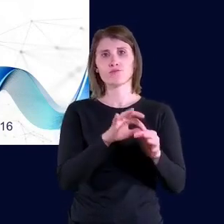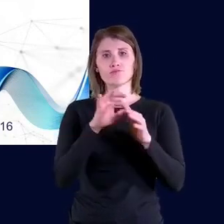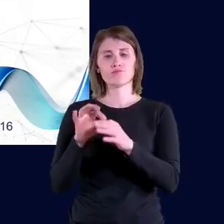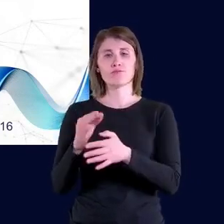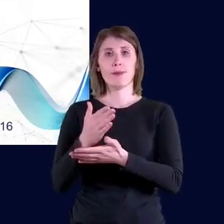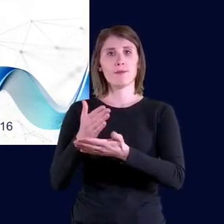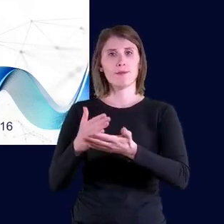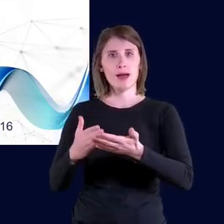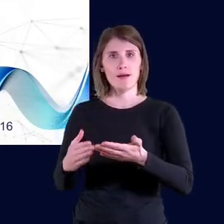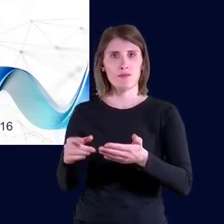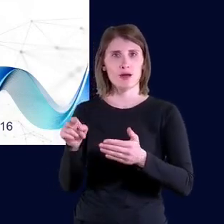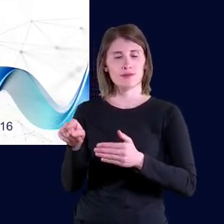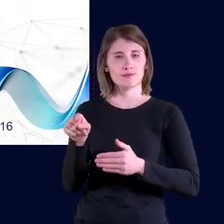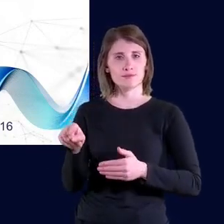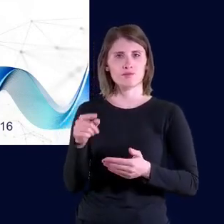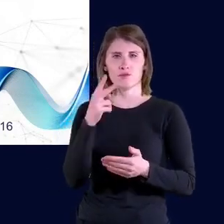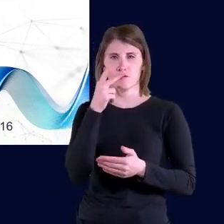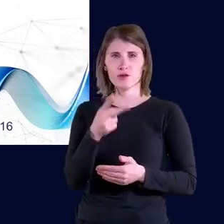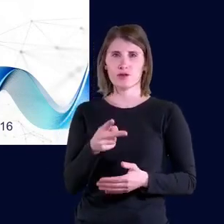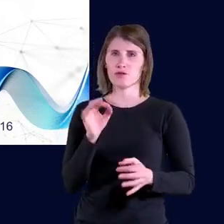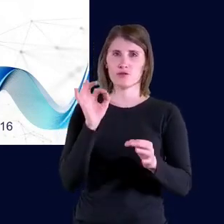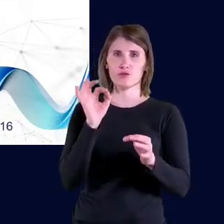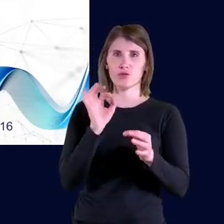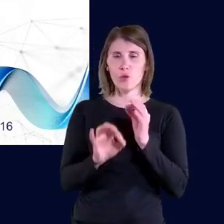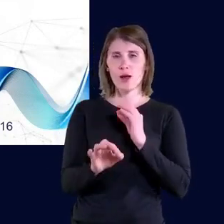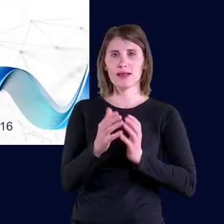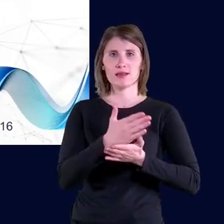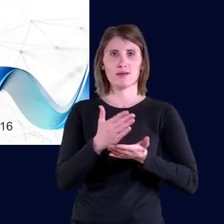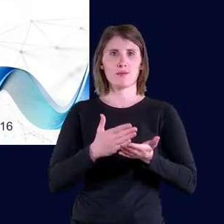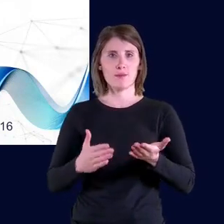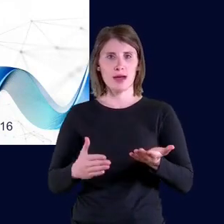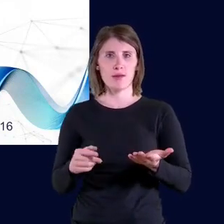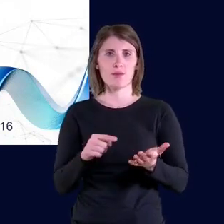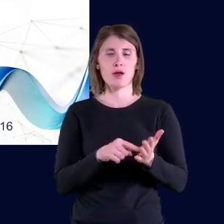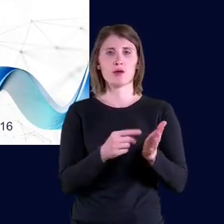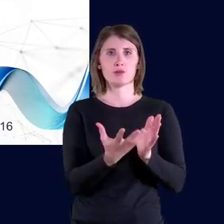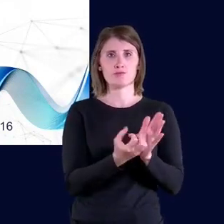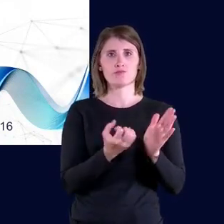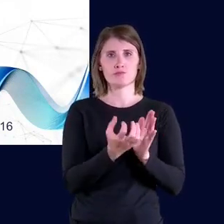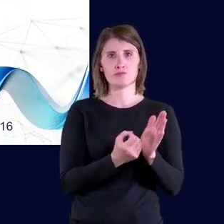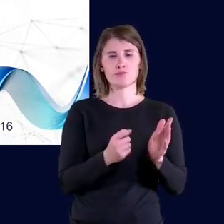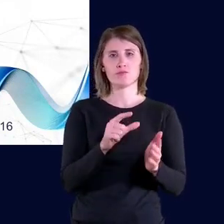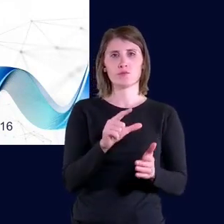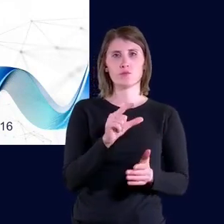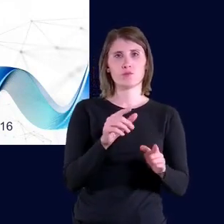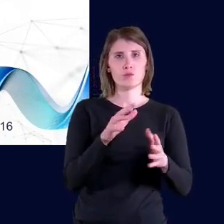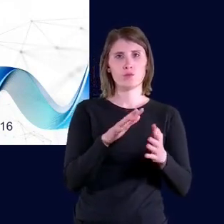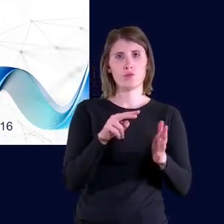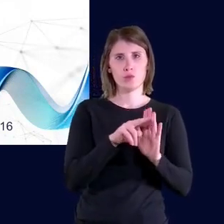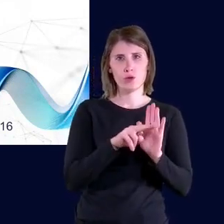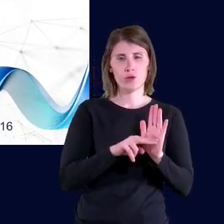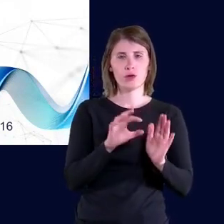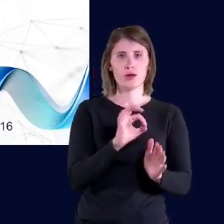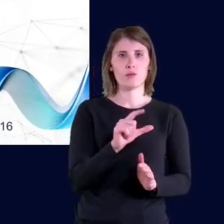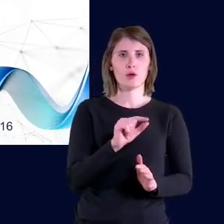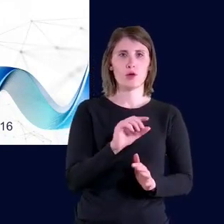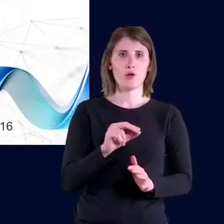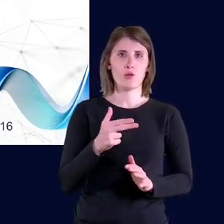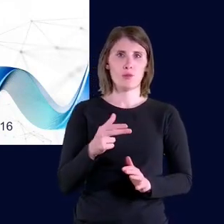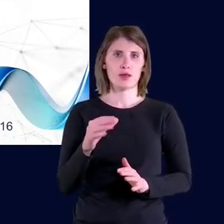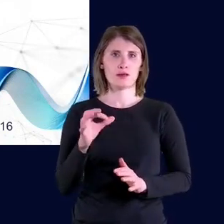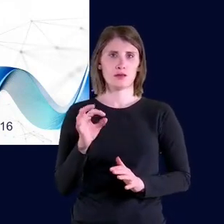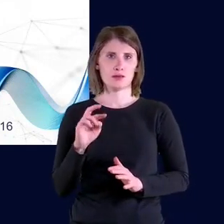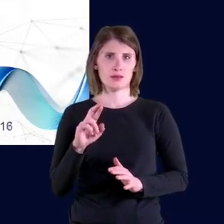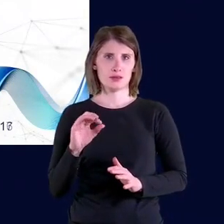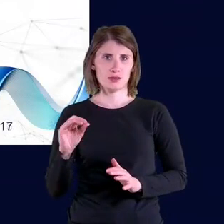to widzimy konkretnie mapy pobierane z OpenStreetMap ma Poproszę kolejny